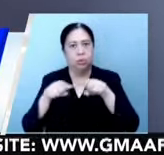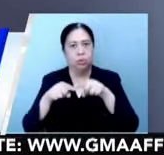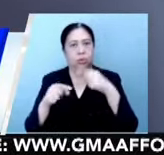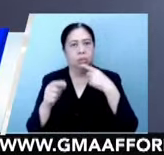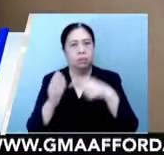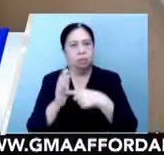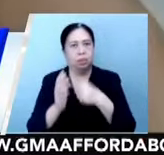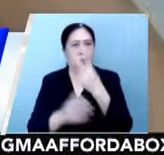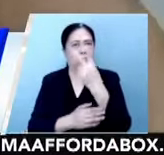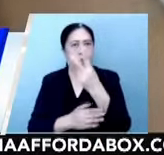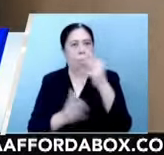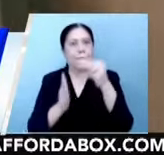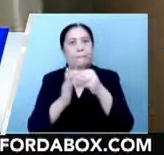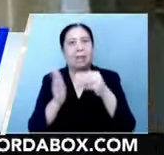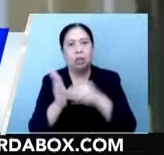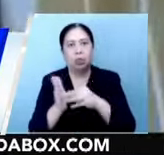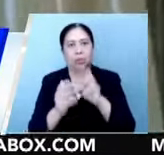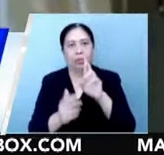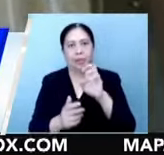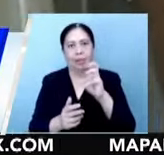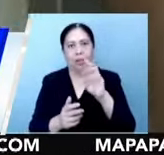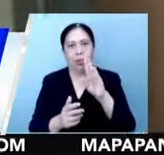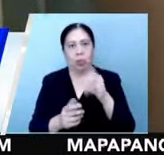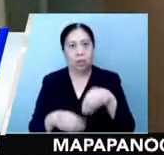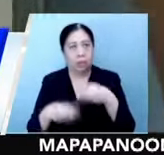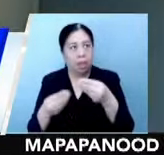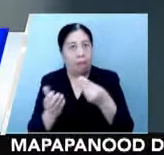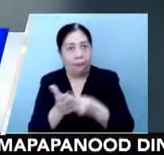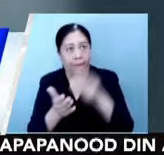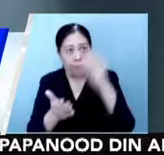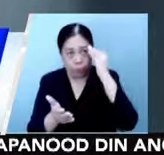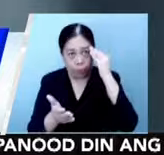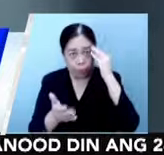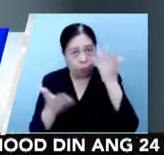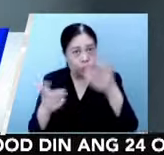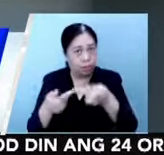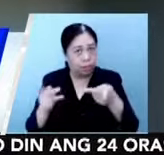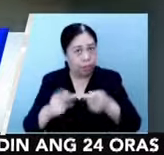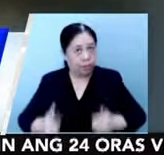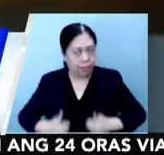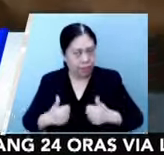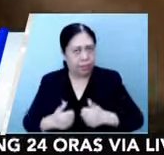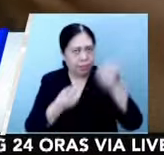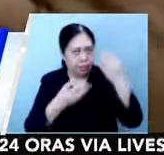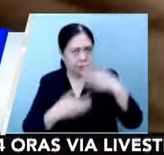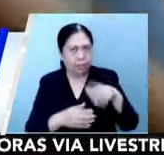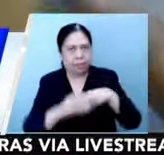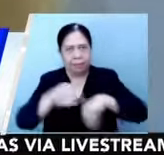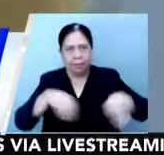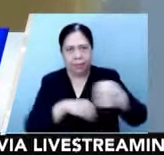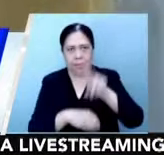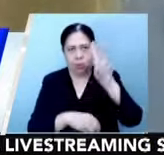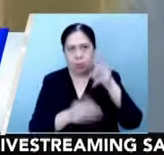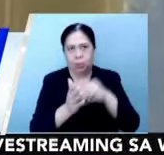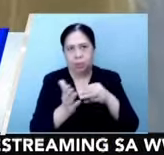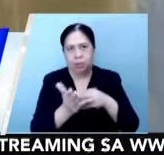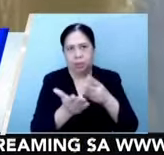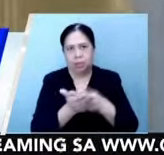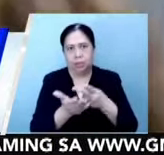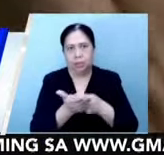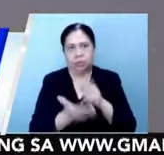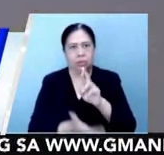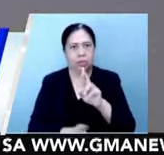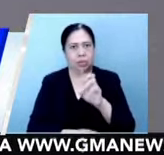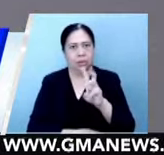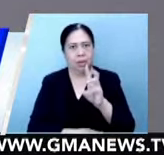2 milyong pisong reward sa sino man makapagbibigay ng impormasyon sa kanyang kinaroroonan. Kapalit ng nasabing reward ay